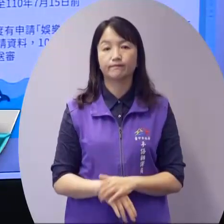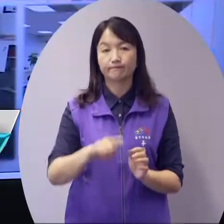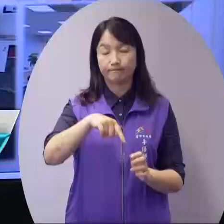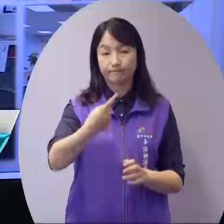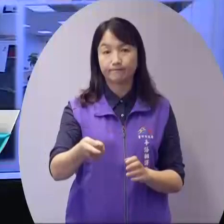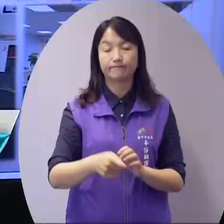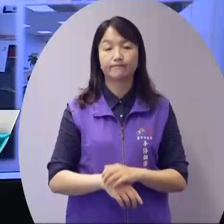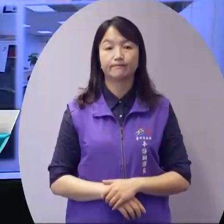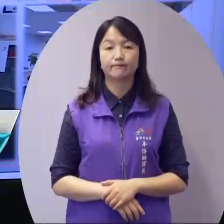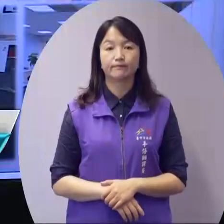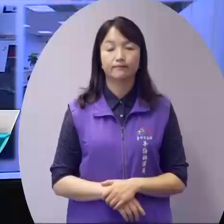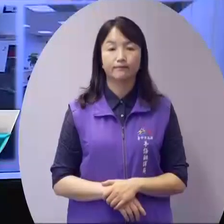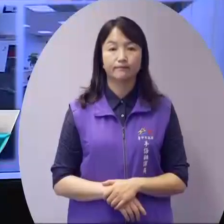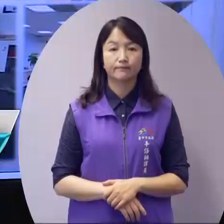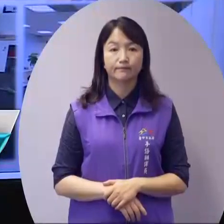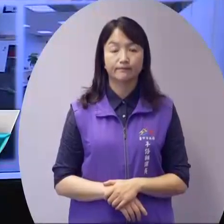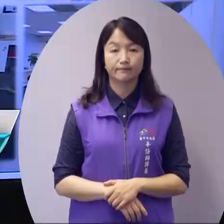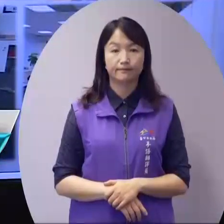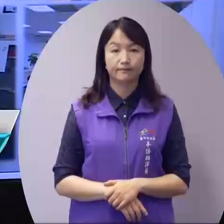下一页。